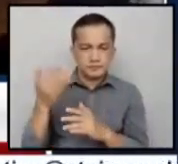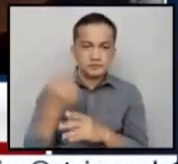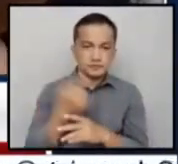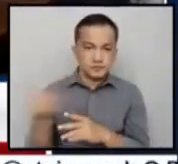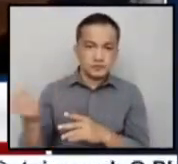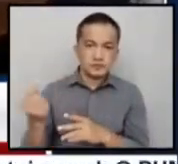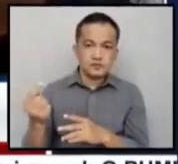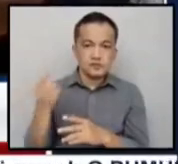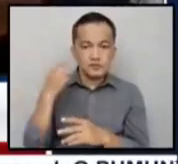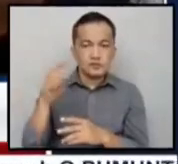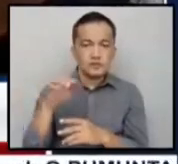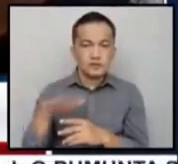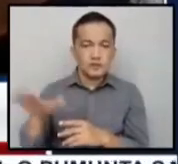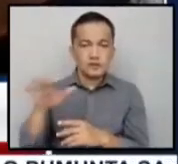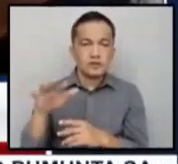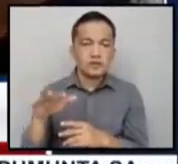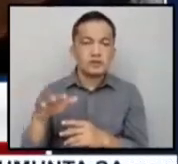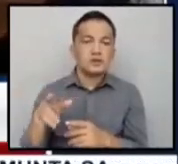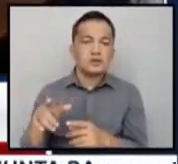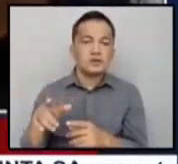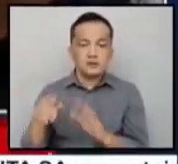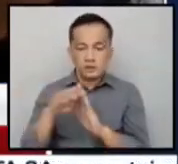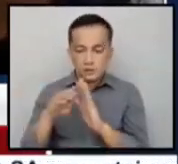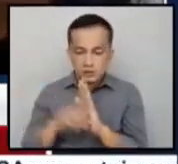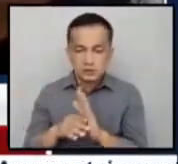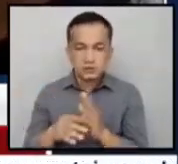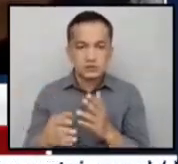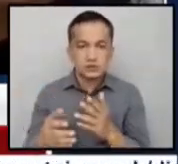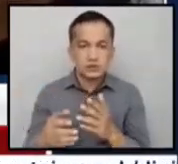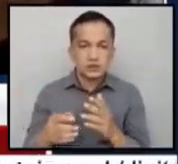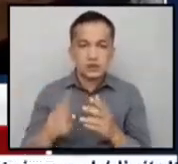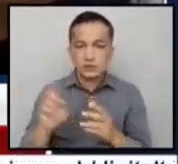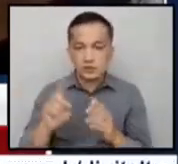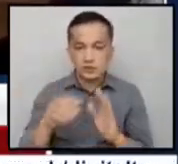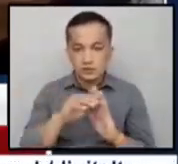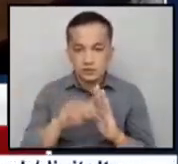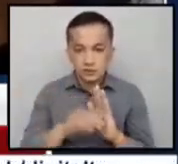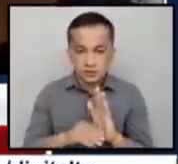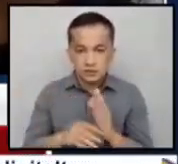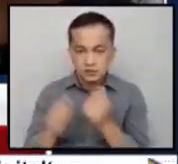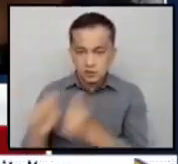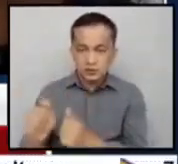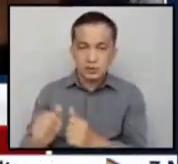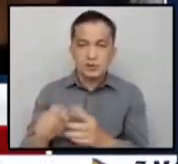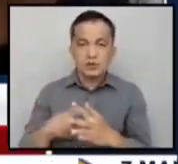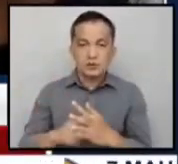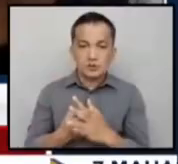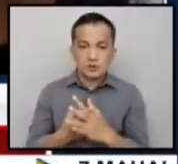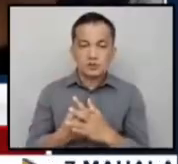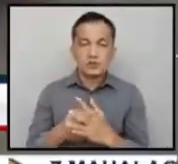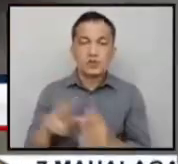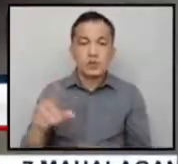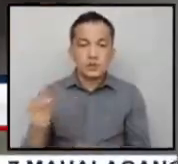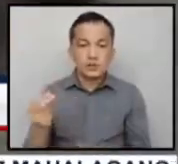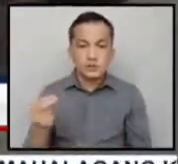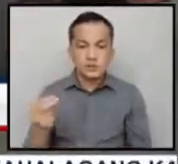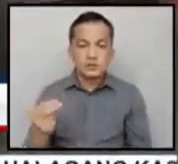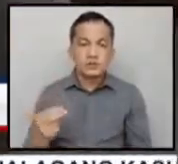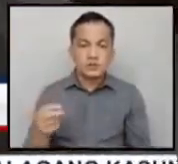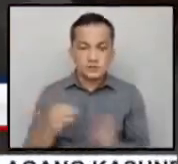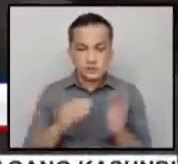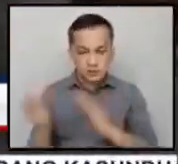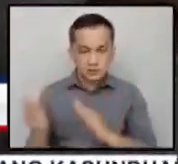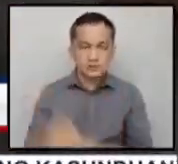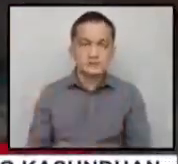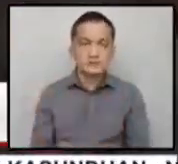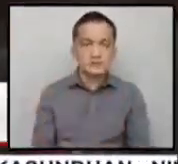mga guidelines na kung ano po yung susundin at kung kailan magsisimula at kailan po yung kanilang extension. Nagdesisyon